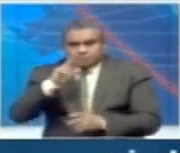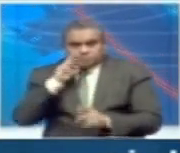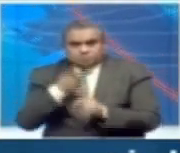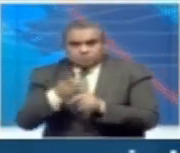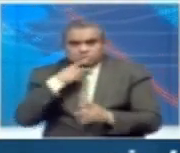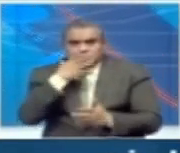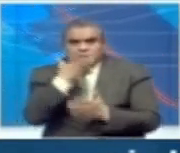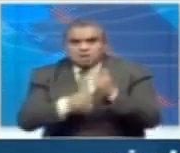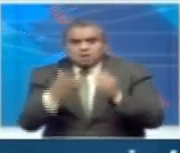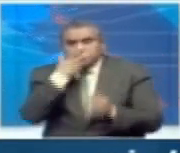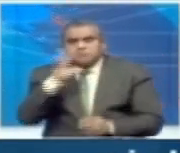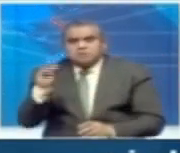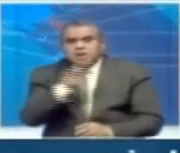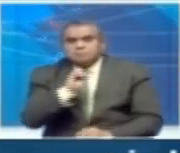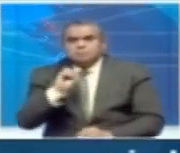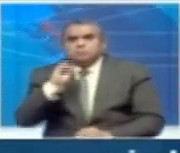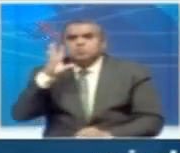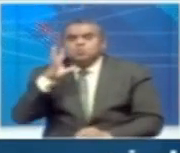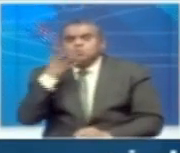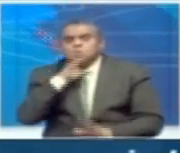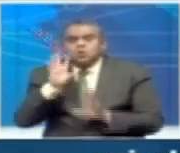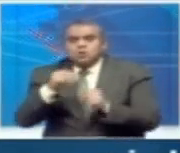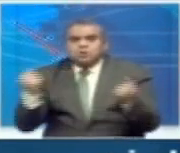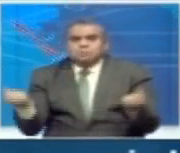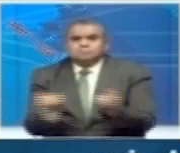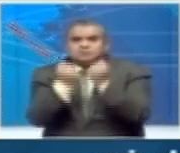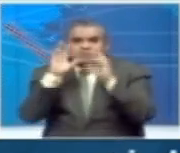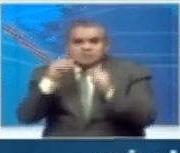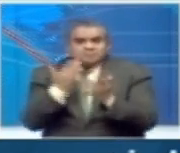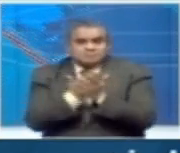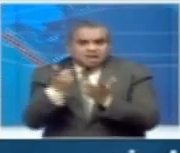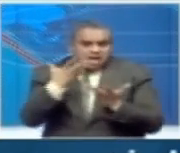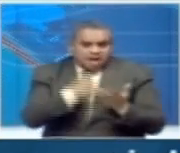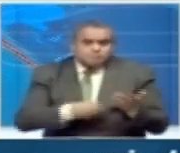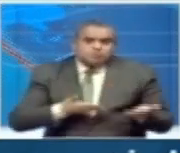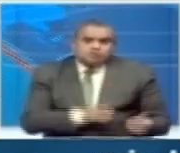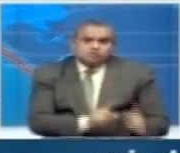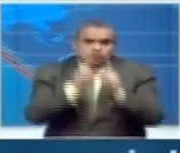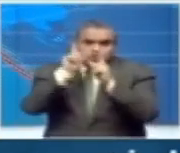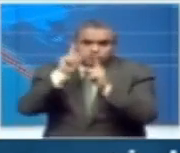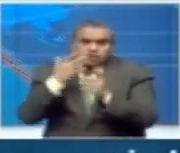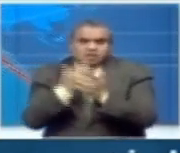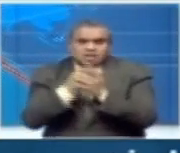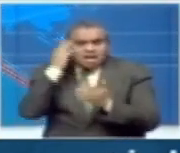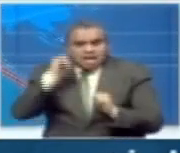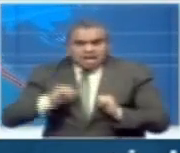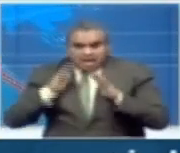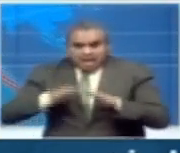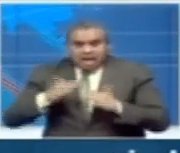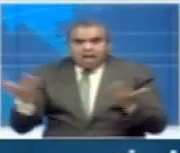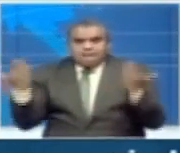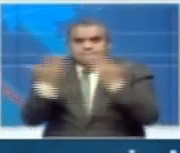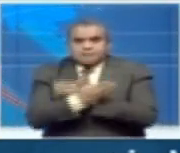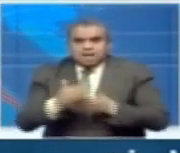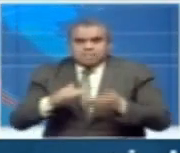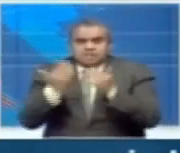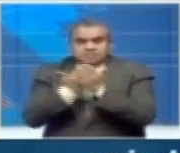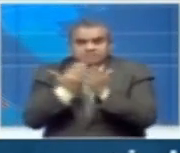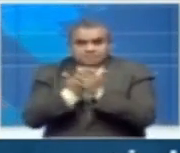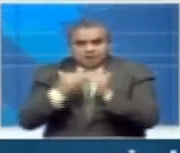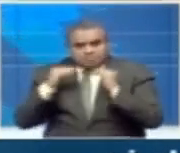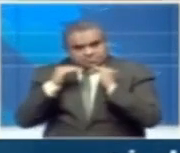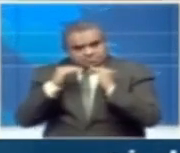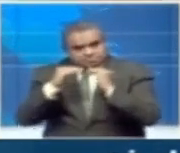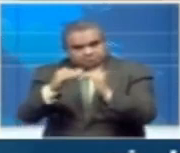اولاد النور، اولاد الشهداء واللي ضحوا بحياتهم عشان الاستقرار وعشان